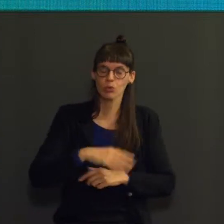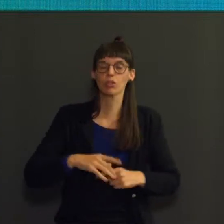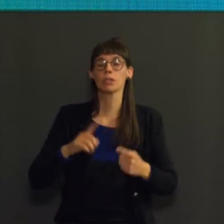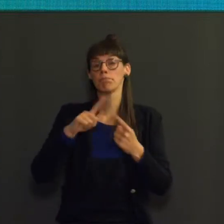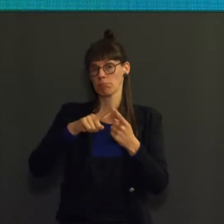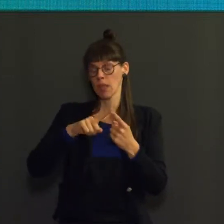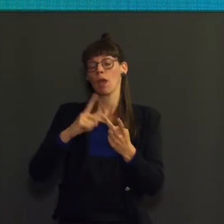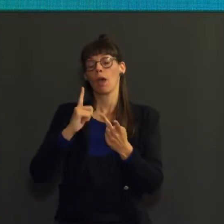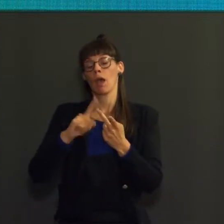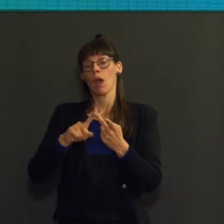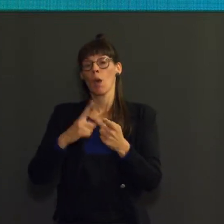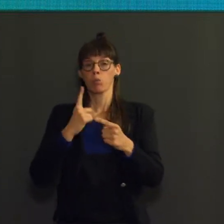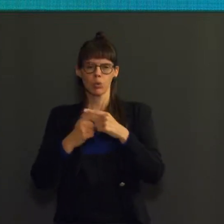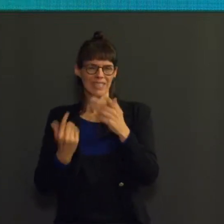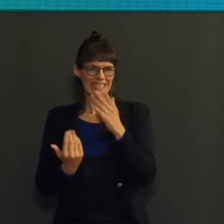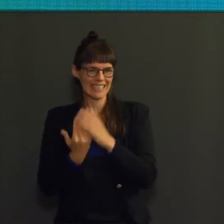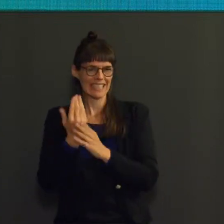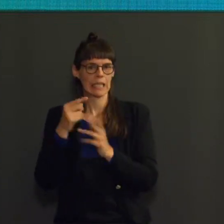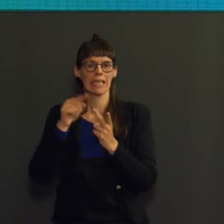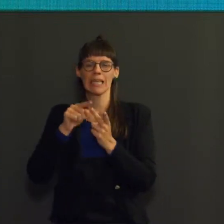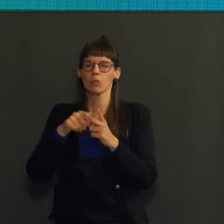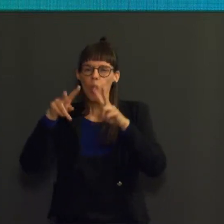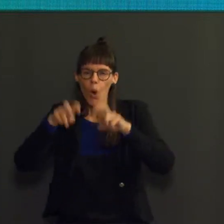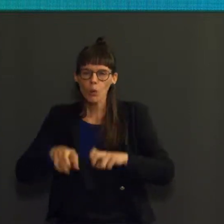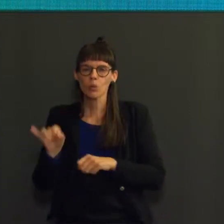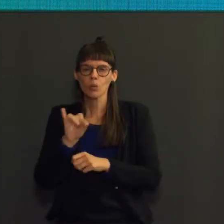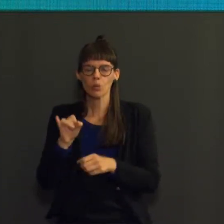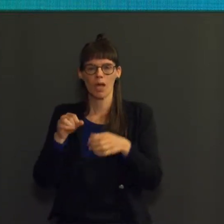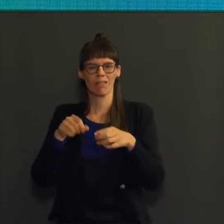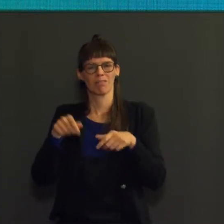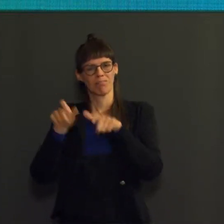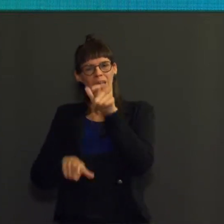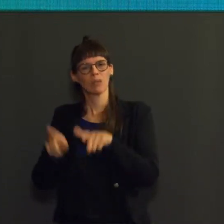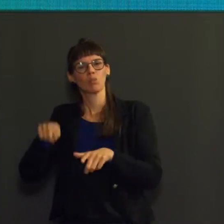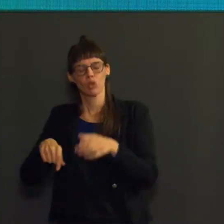de resultaten van een nieuwe speekselstudie.